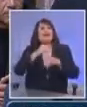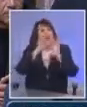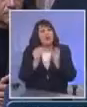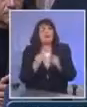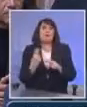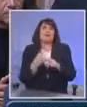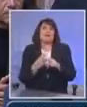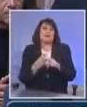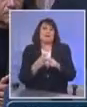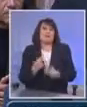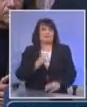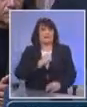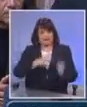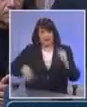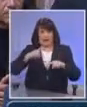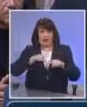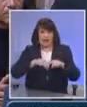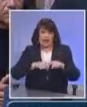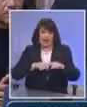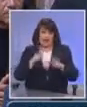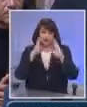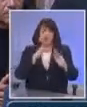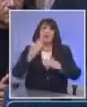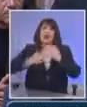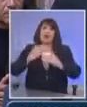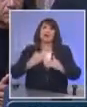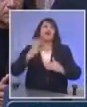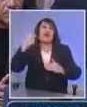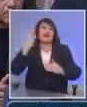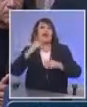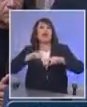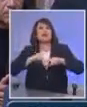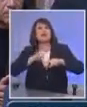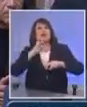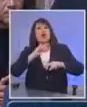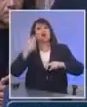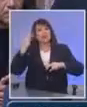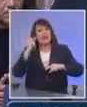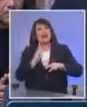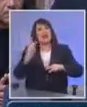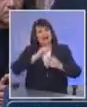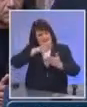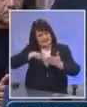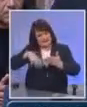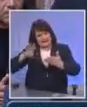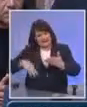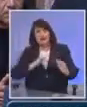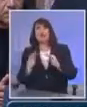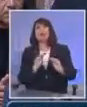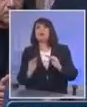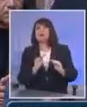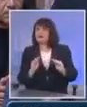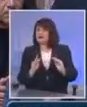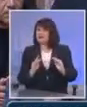ακόμη ότι ο ελληνικός λαός είναι θεματοφύλαξ των έργων της ελληνικής κλασικής ελληνικής